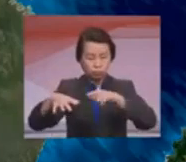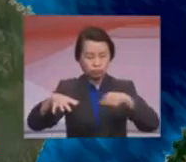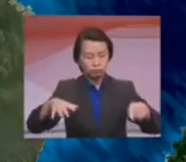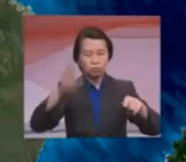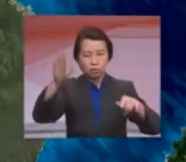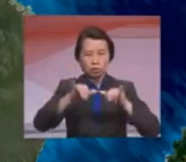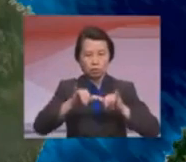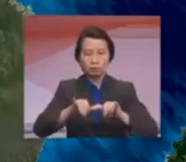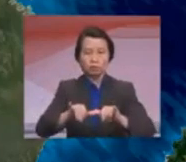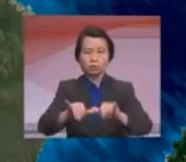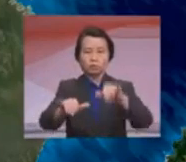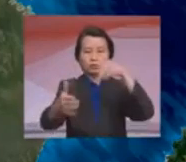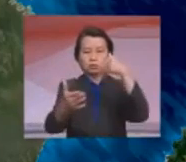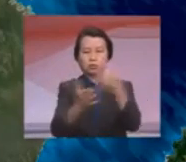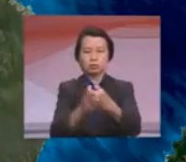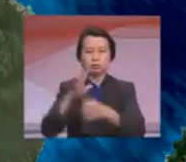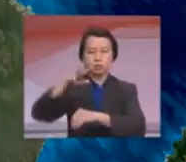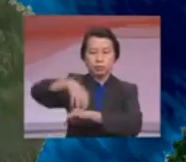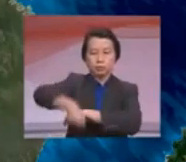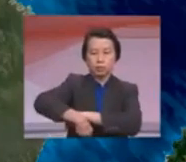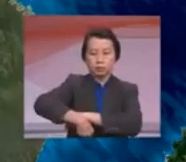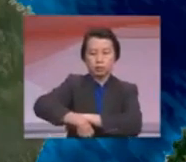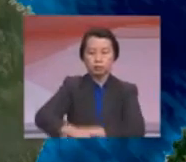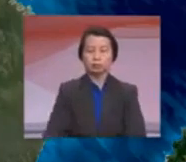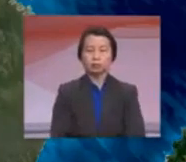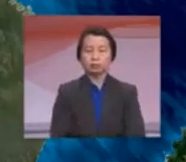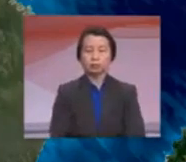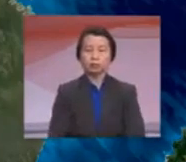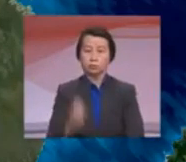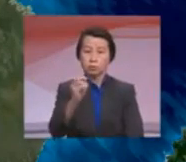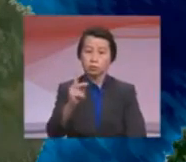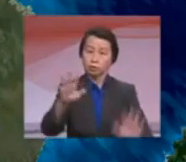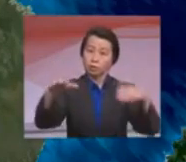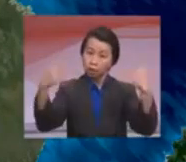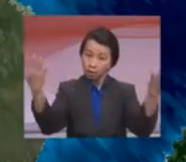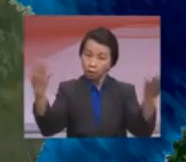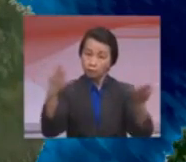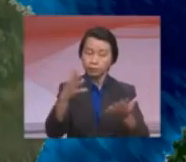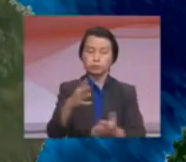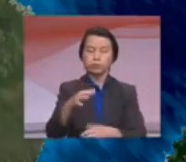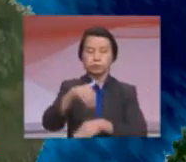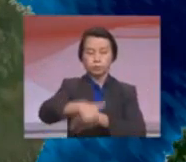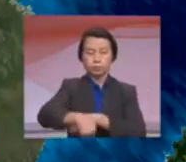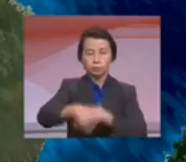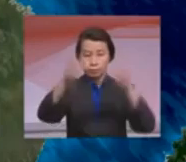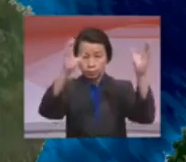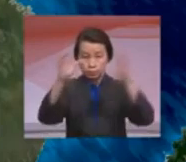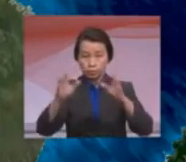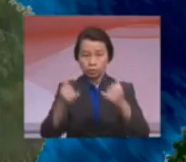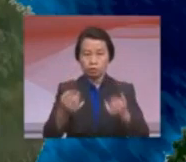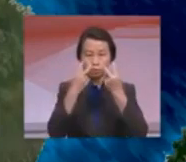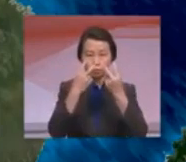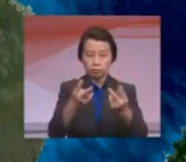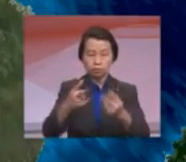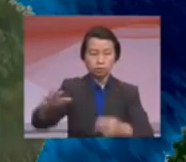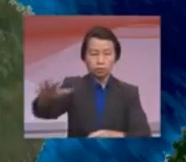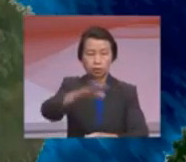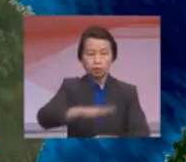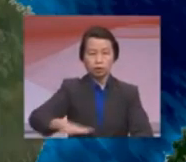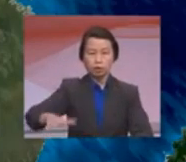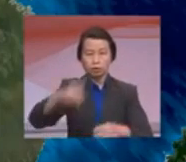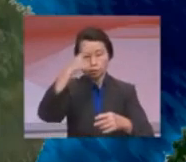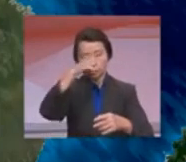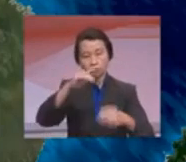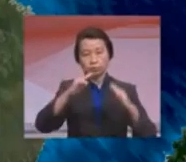akan berterusan sehingga kelewat malam nanti. Baiklah, sekian sahaja laporan cuaca untuk malam ini. Sekarang kita lihat ramalan cuaca